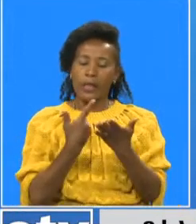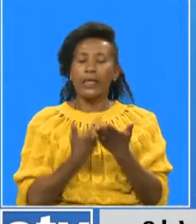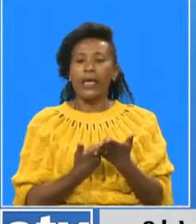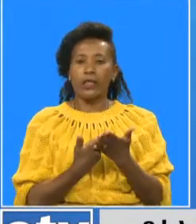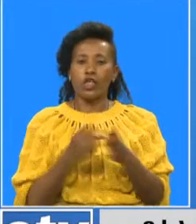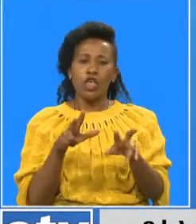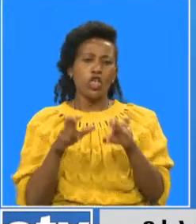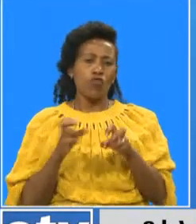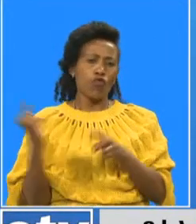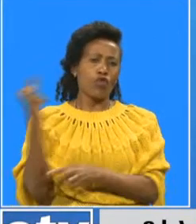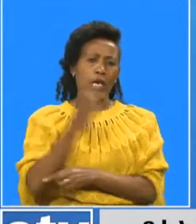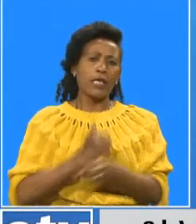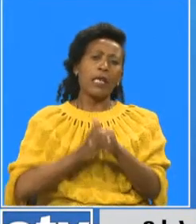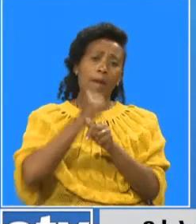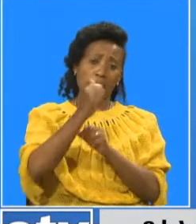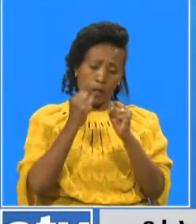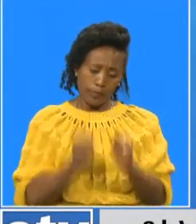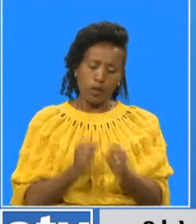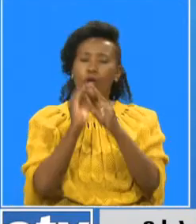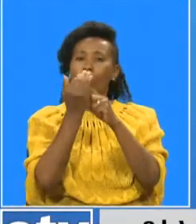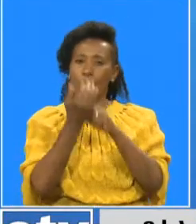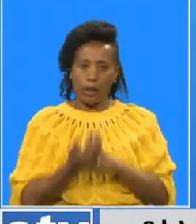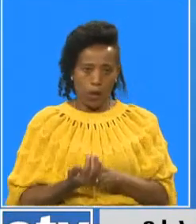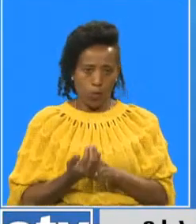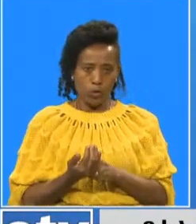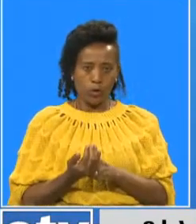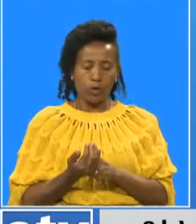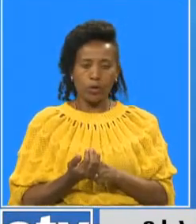ክፉ ቀን ለመሻገር የሚያስችላቸው ሁኔታዎች